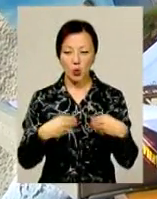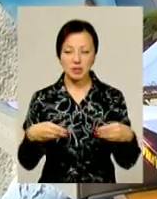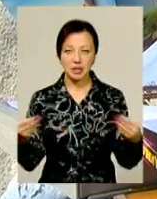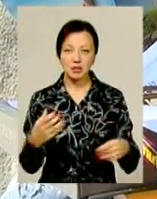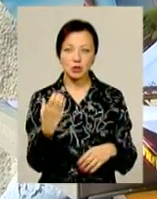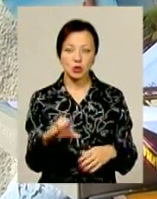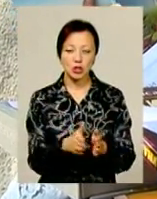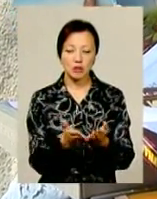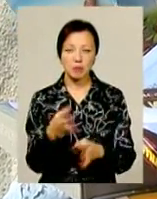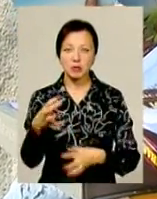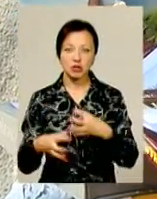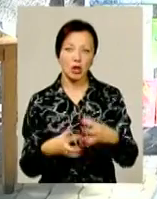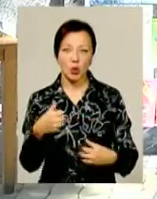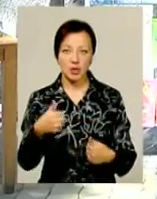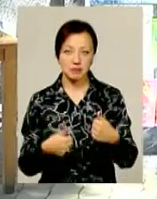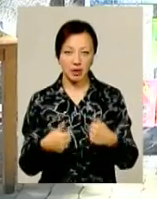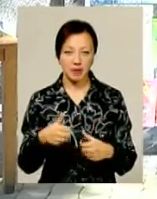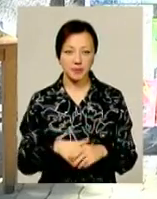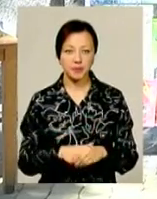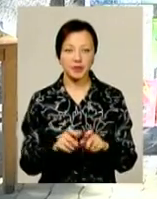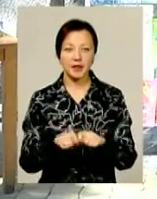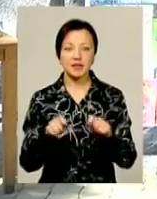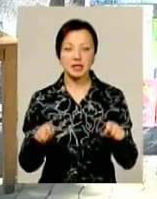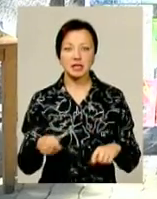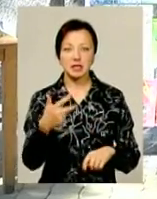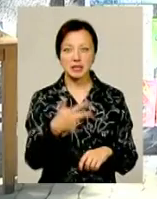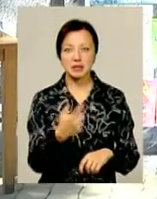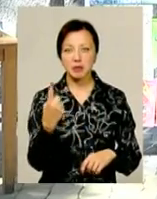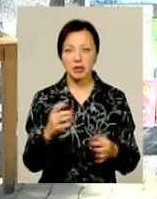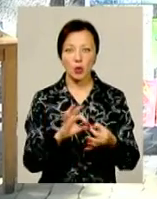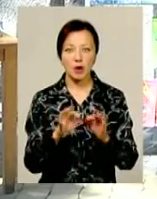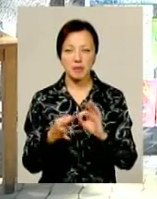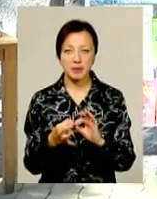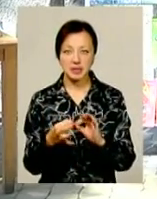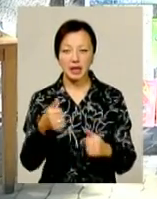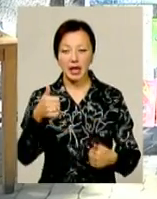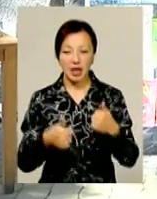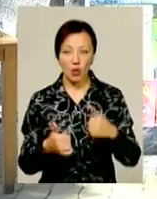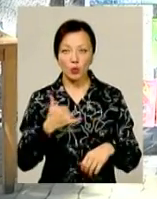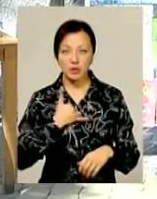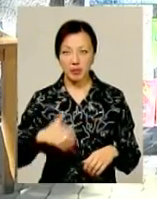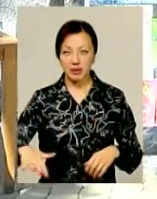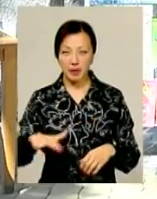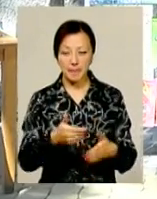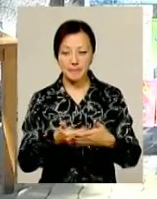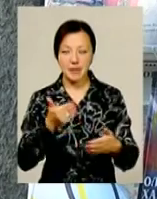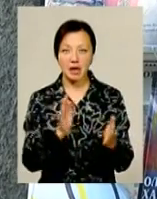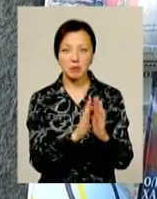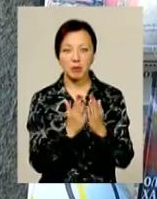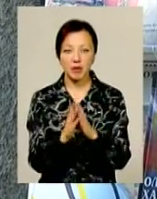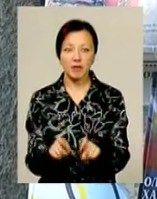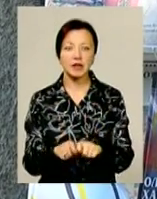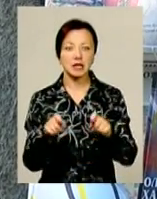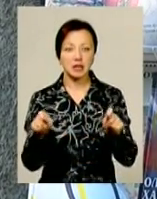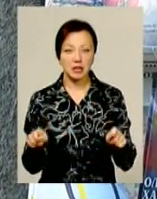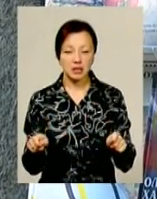сотню книжок про міжнародні ігри. Відкрилися 31-ші Олімпійські ігри, а ми у себе на майданчику перед бібліотекою